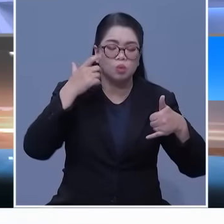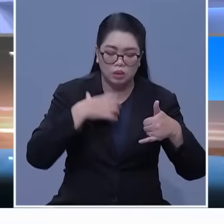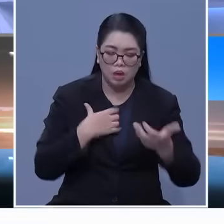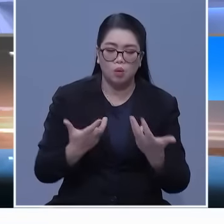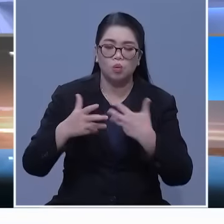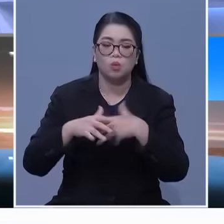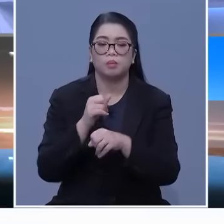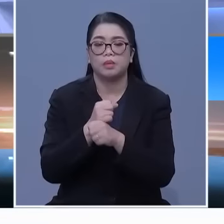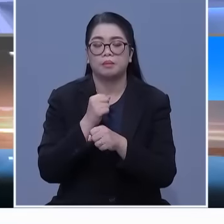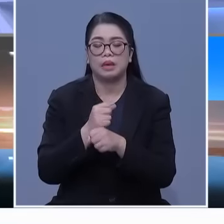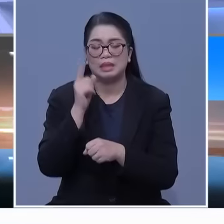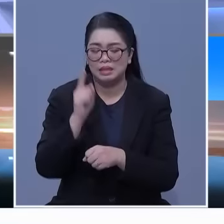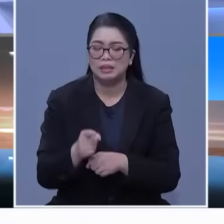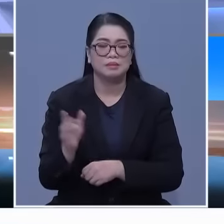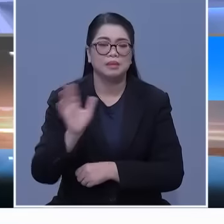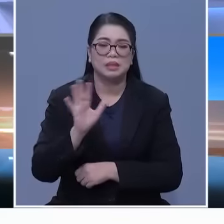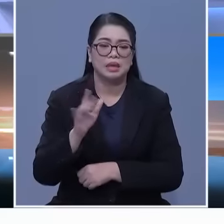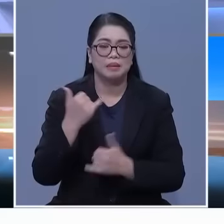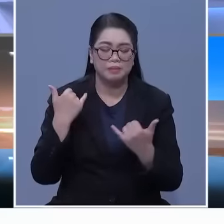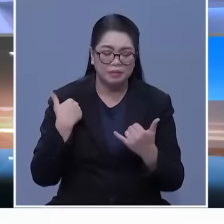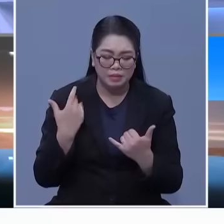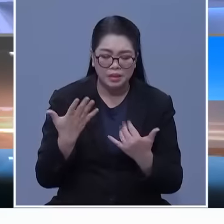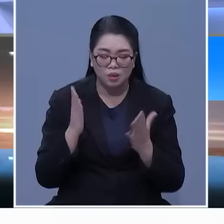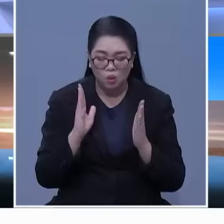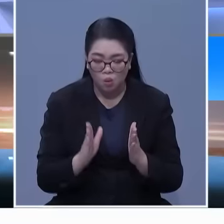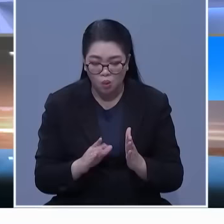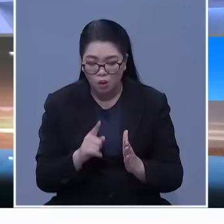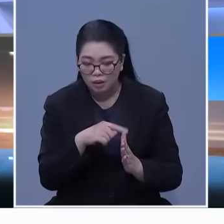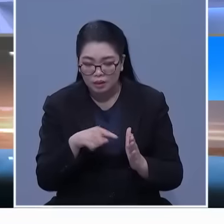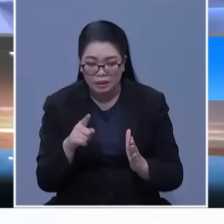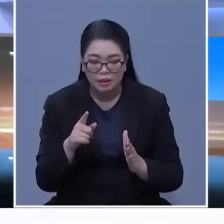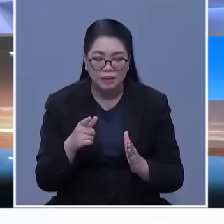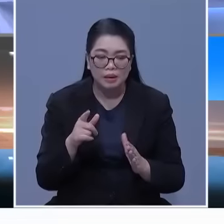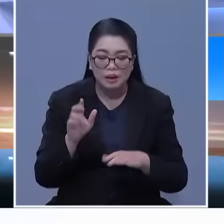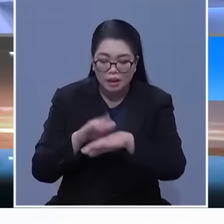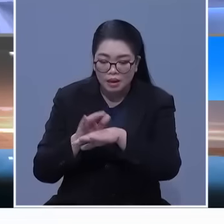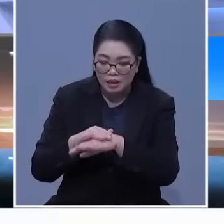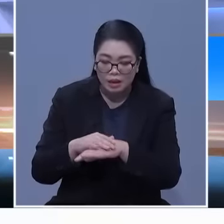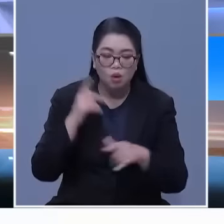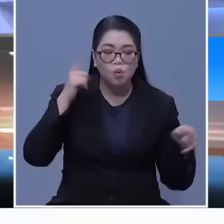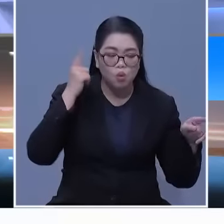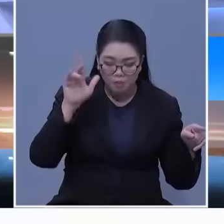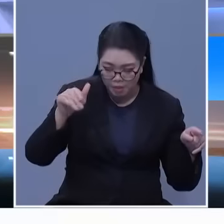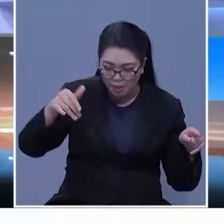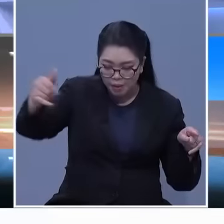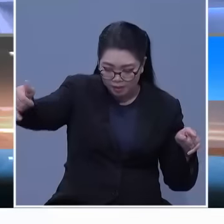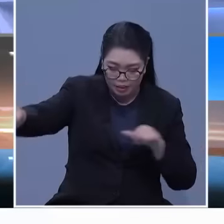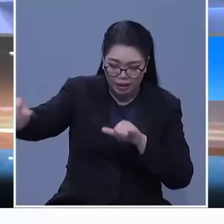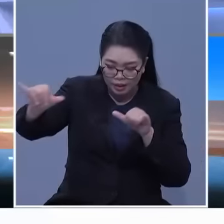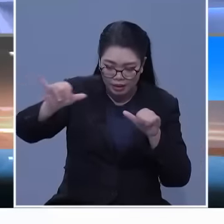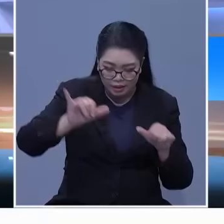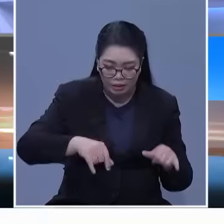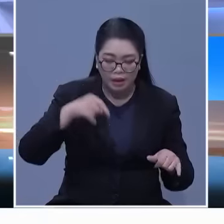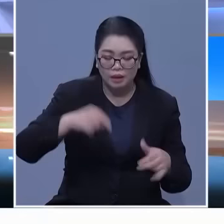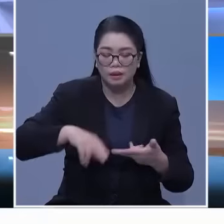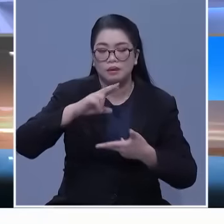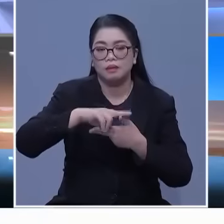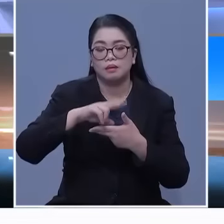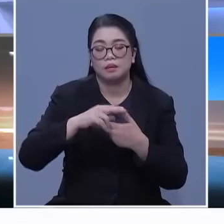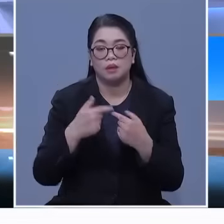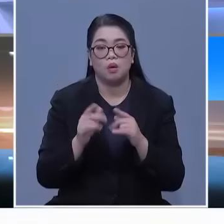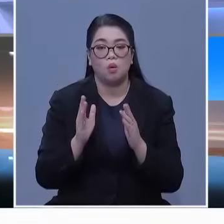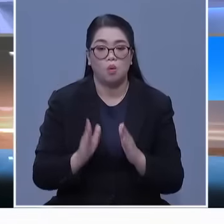งๆมันไม่ใช ่ มันมีมือดีมันมีคนที่ออกหน้ามาแล้วก็อ้างชื่อลุงป้อมทำให้หลายคนที่เขาเป็น